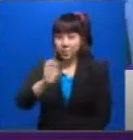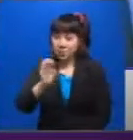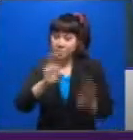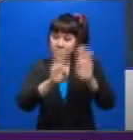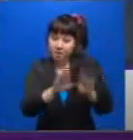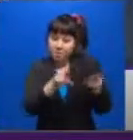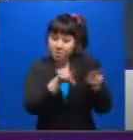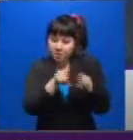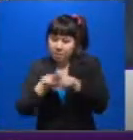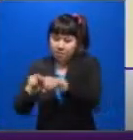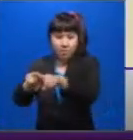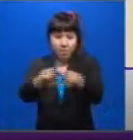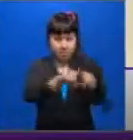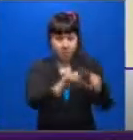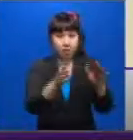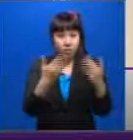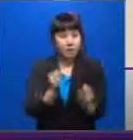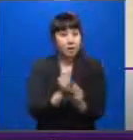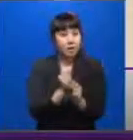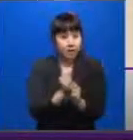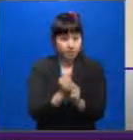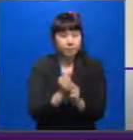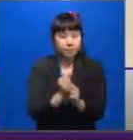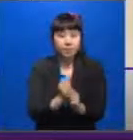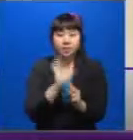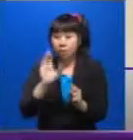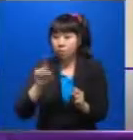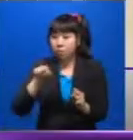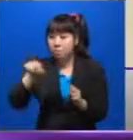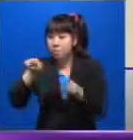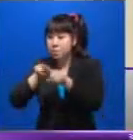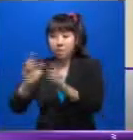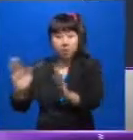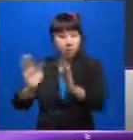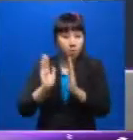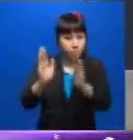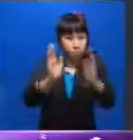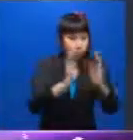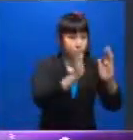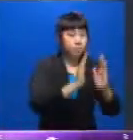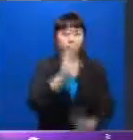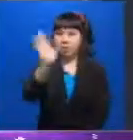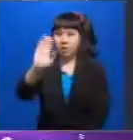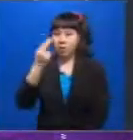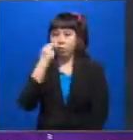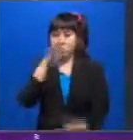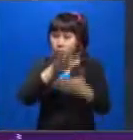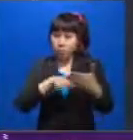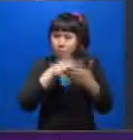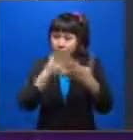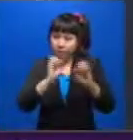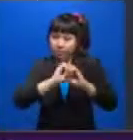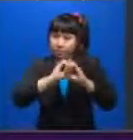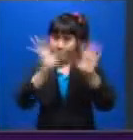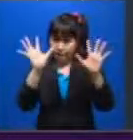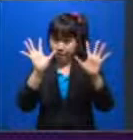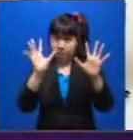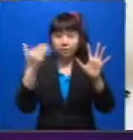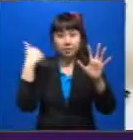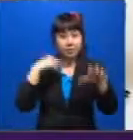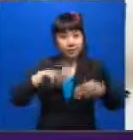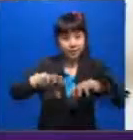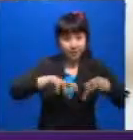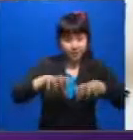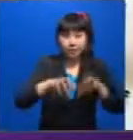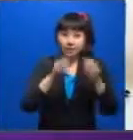จำนวนมากดังนั้นการทำธุรกิจจึงไม่ควรตามกระแสมากเกินไปและต้องมีแผนธุรกิจที่ชัดเจนมีการ